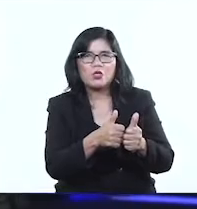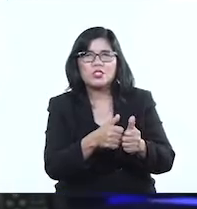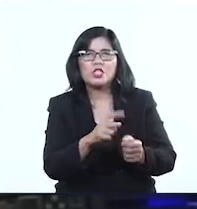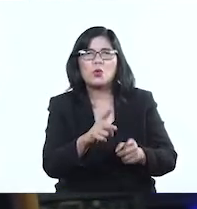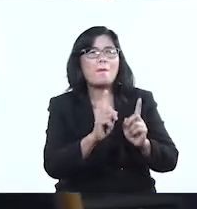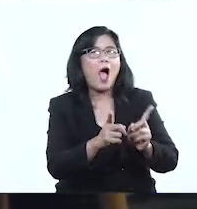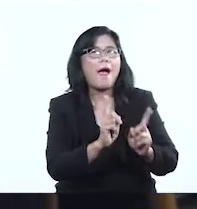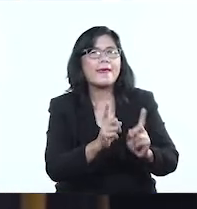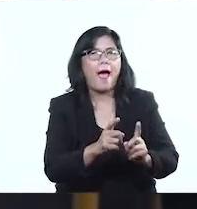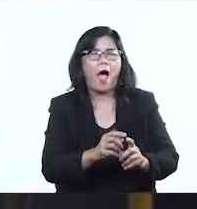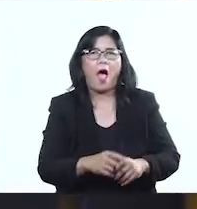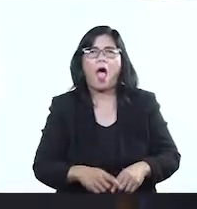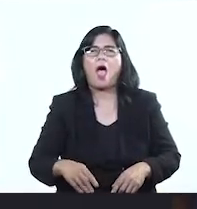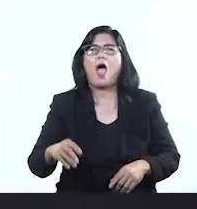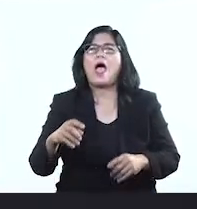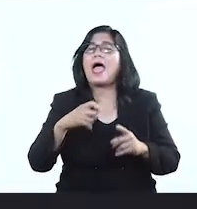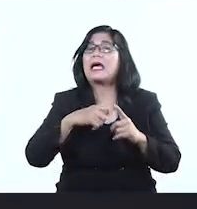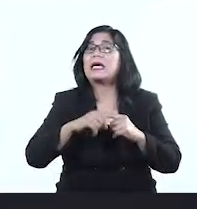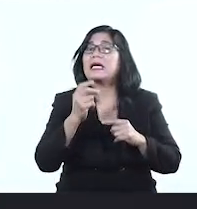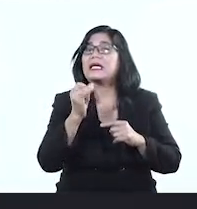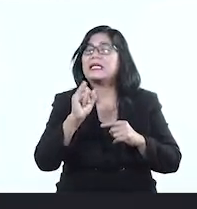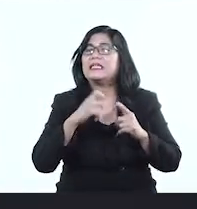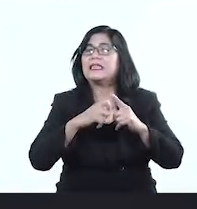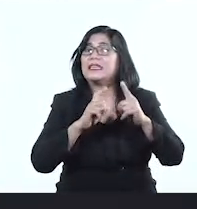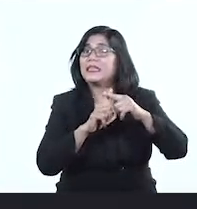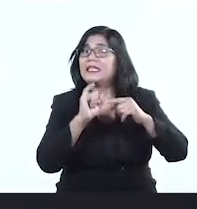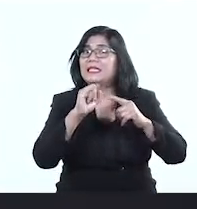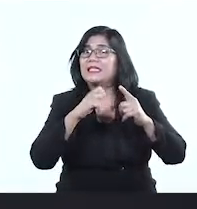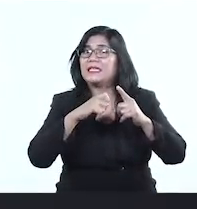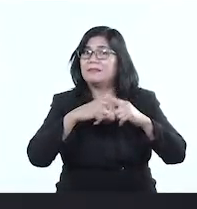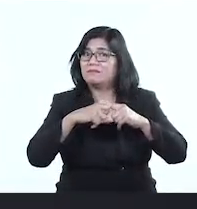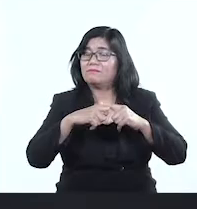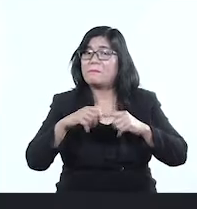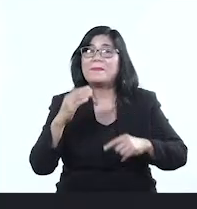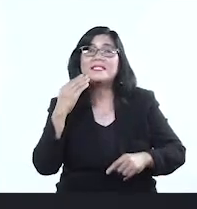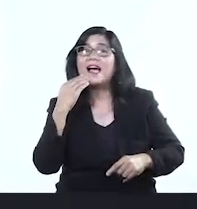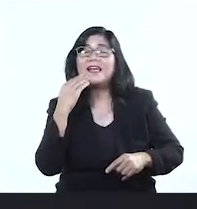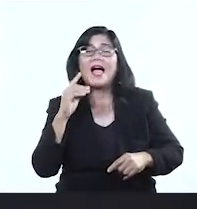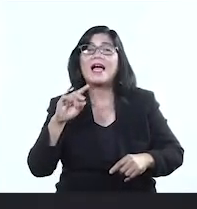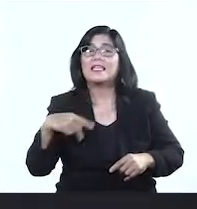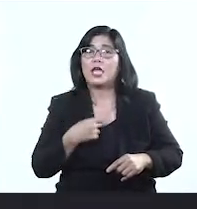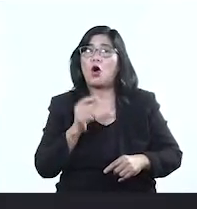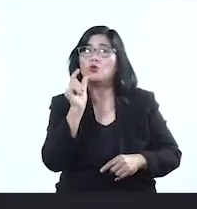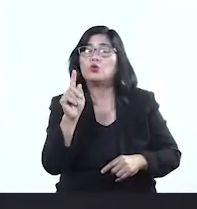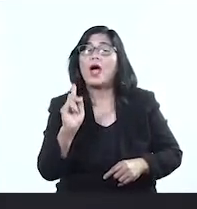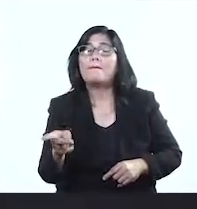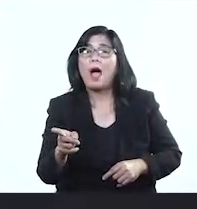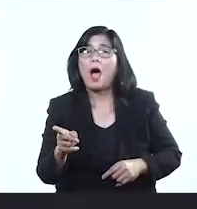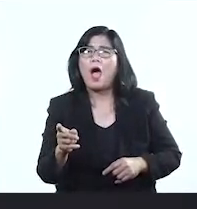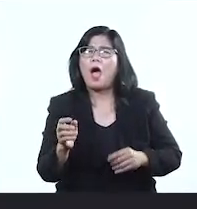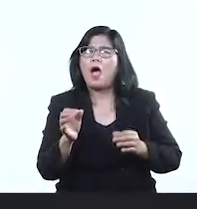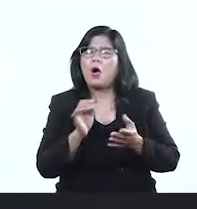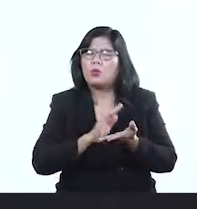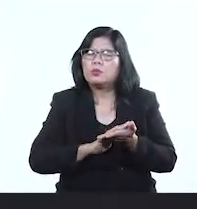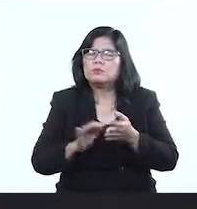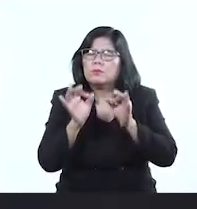kita untuk menjaga kemurniannya diri kita Hai tapi pujian bisa meluk membuat kita lupa diri